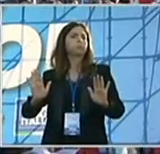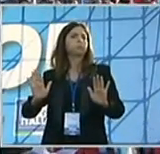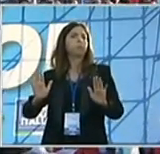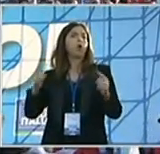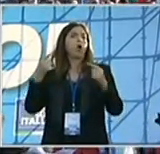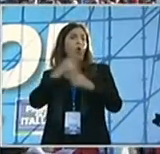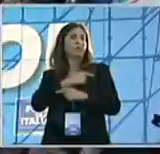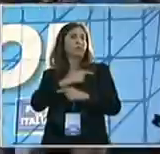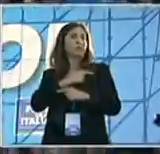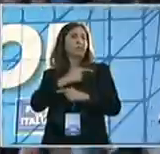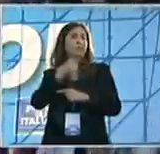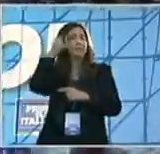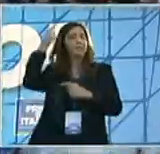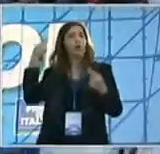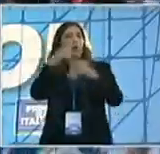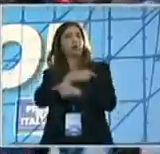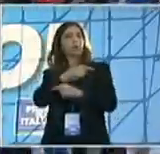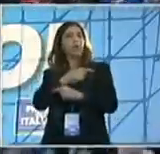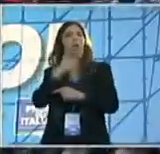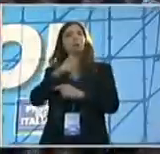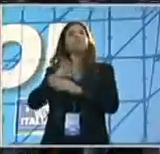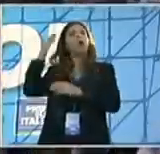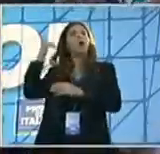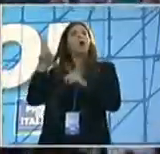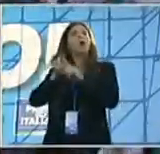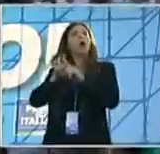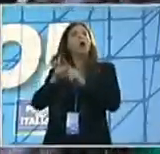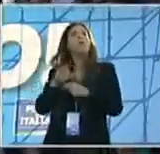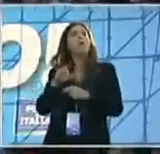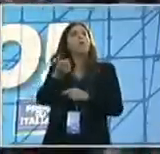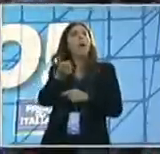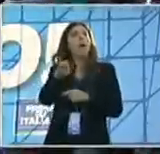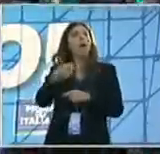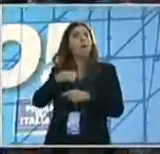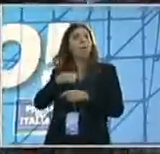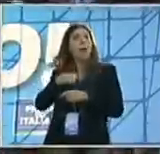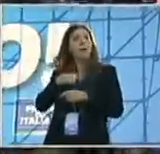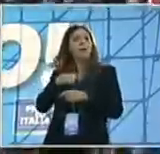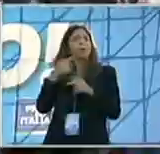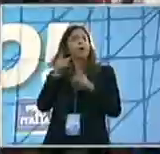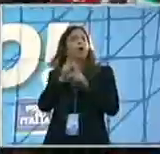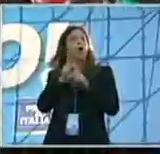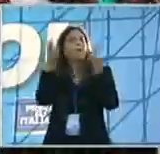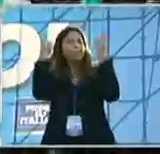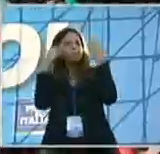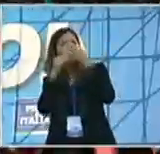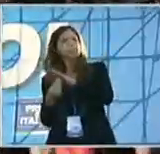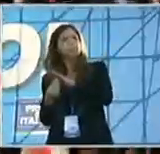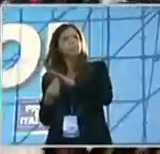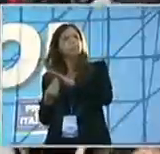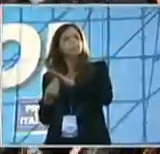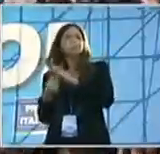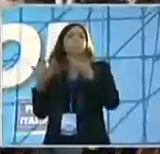ci considerava dei bancomat da ripulire, ci considerava dei sudditi. Francamente